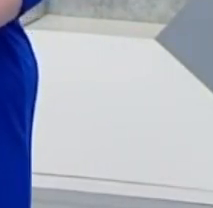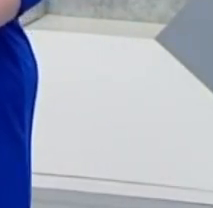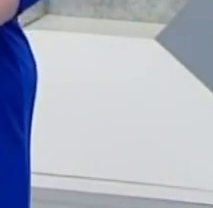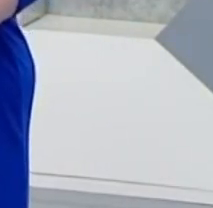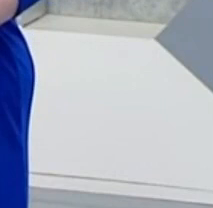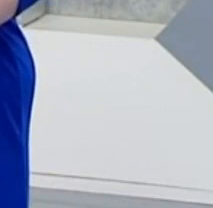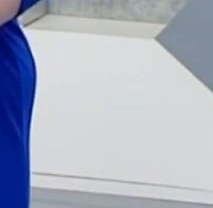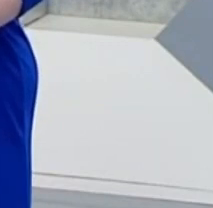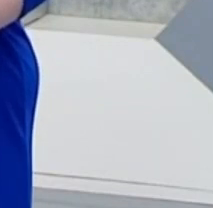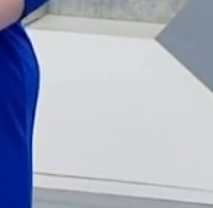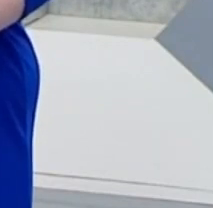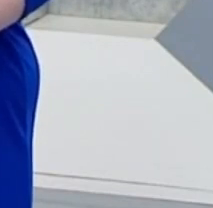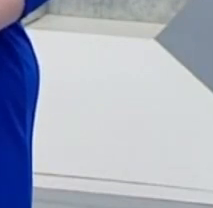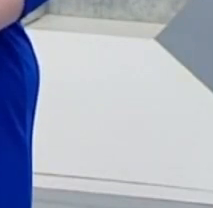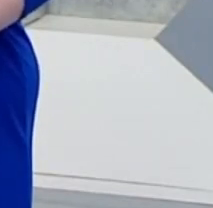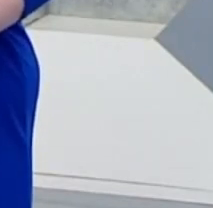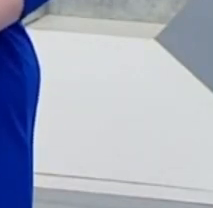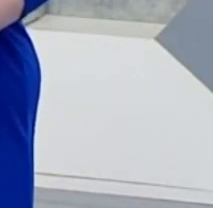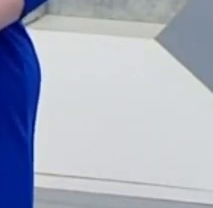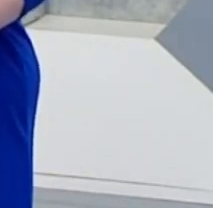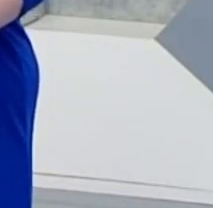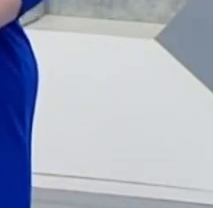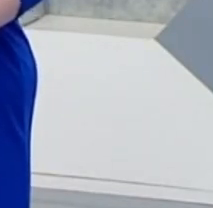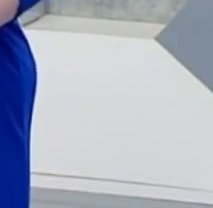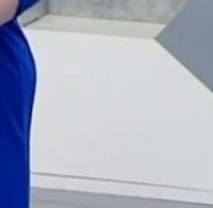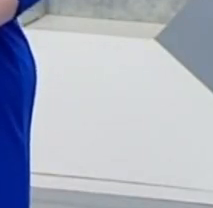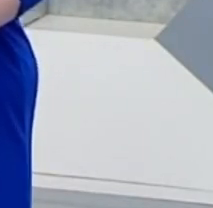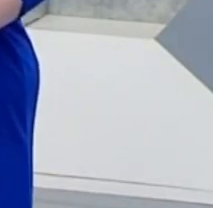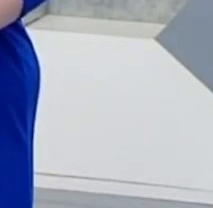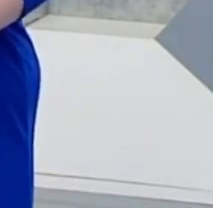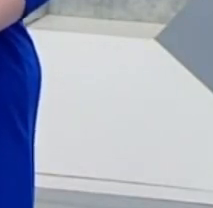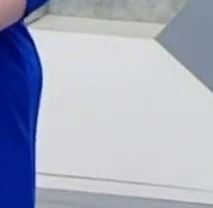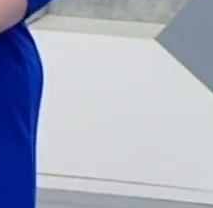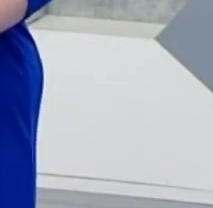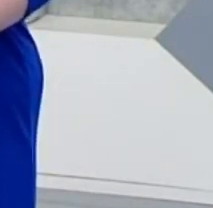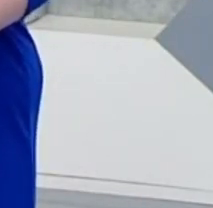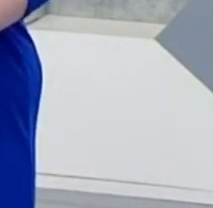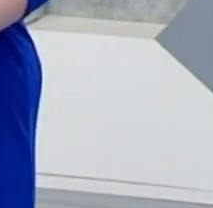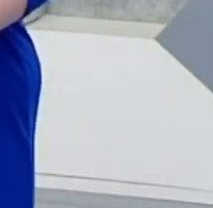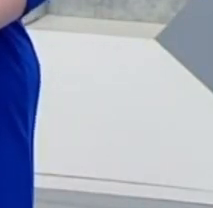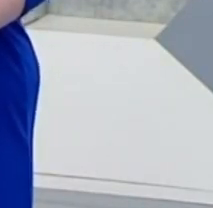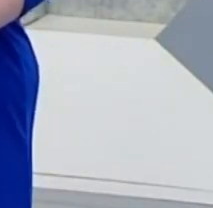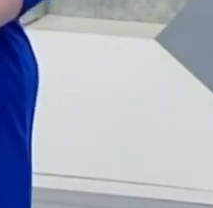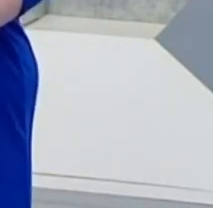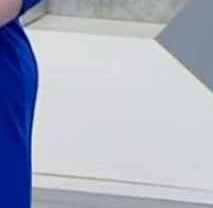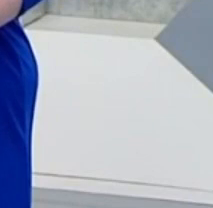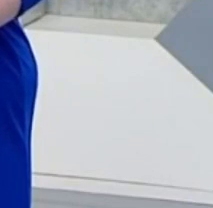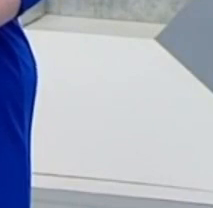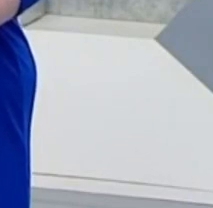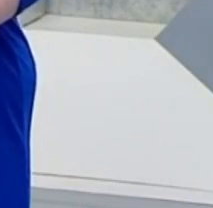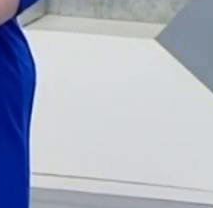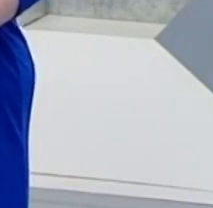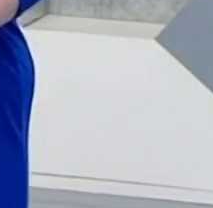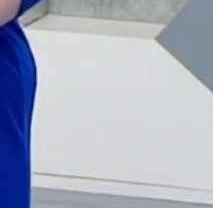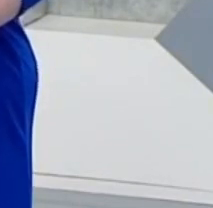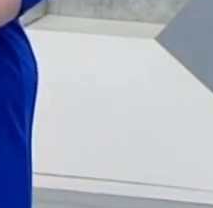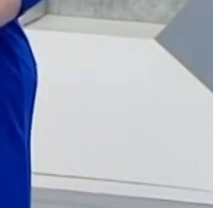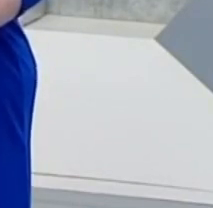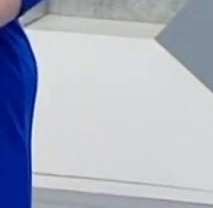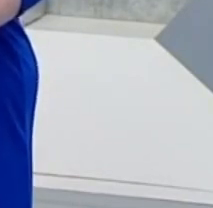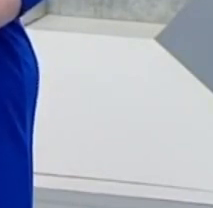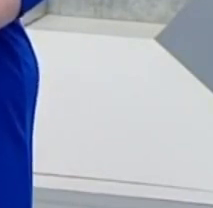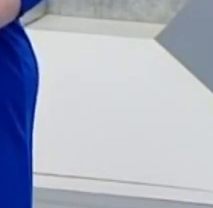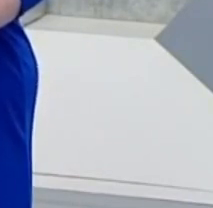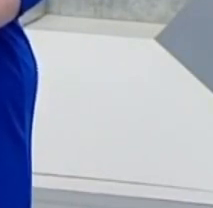YouTube sa mga kapuso naman abroad subaybayan niyo kami sa G pinoy tv at www.gmanews.tv